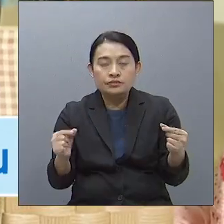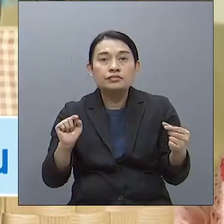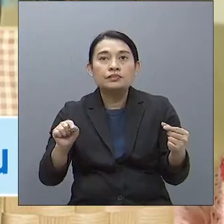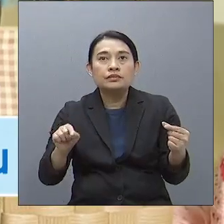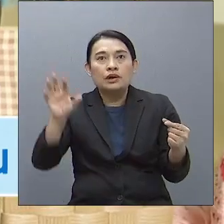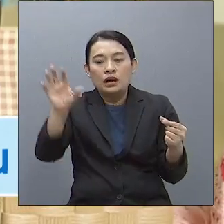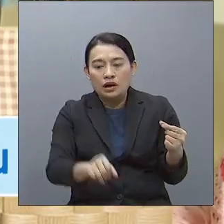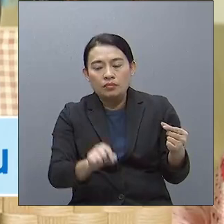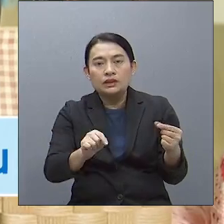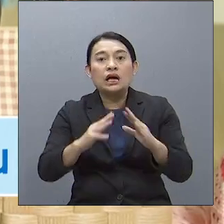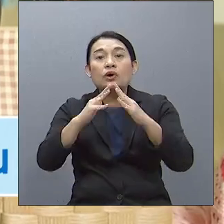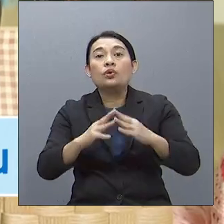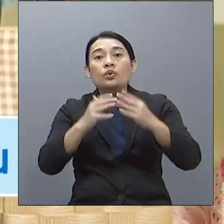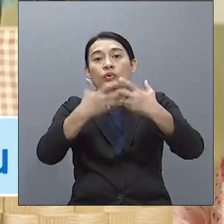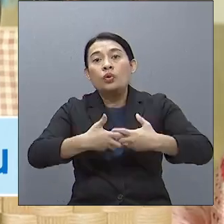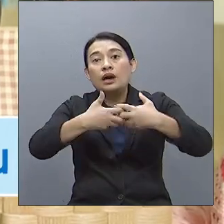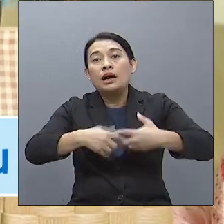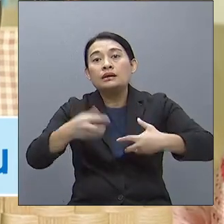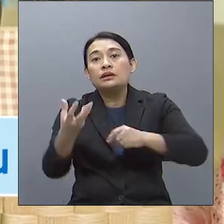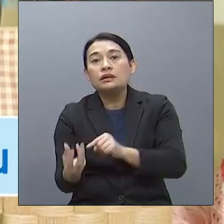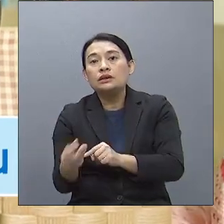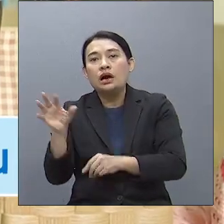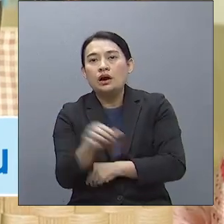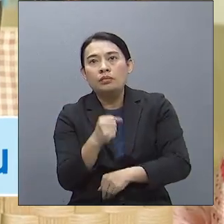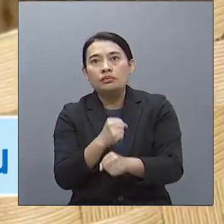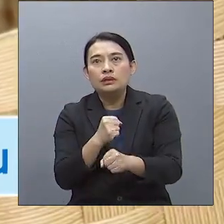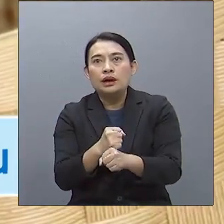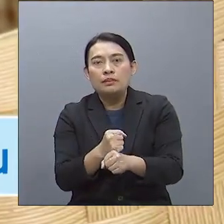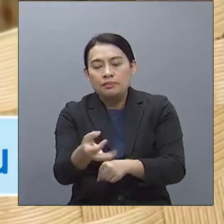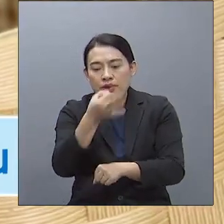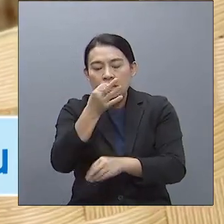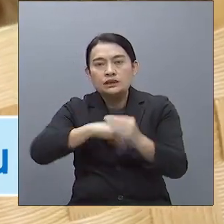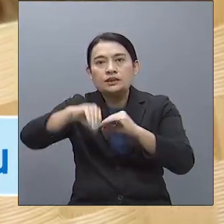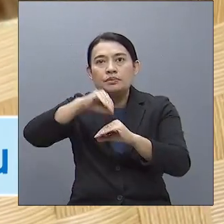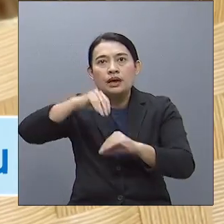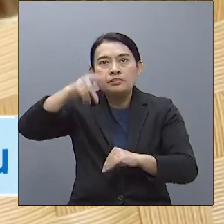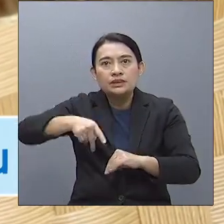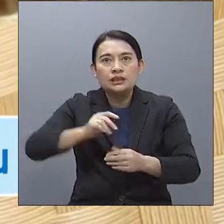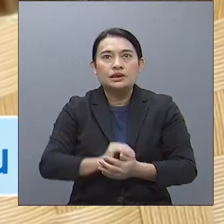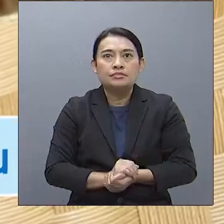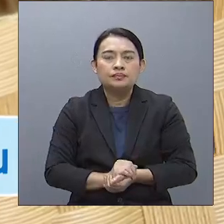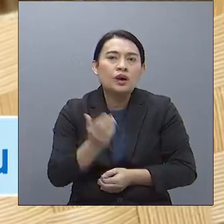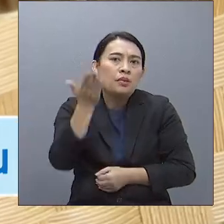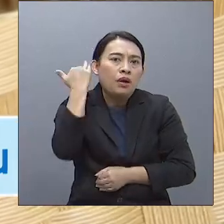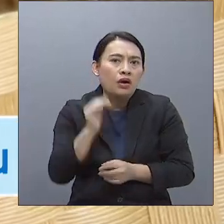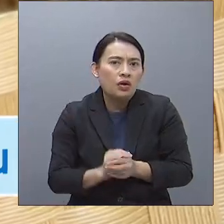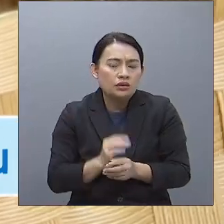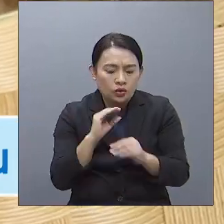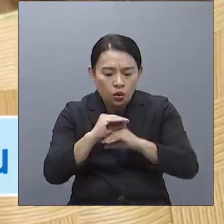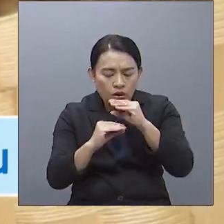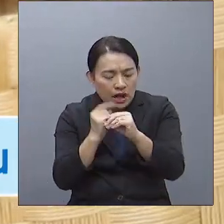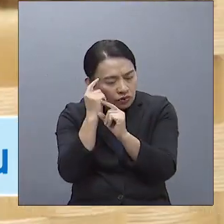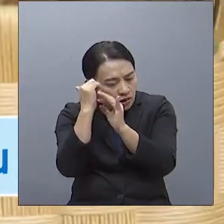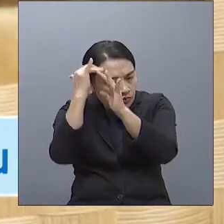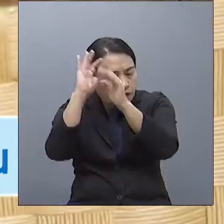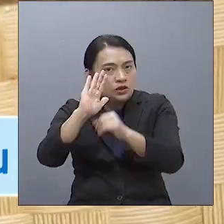งอยากจะนำเทปกระดาษเหล่านี้มาสร้างรายได้และอาชีพเสริมให้กับคนในชุมชนประกอบกับช่วงนั้นได้มีโครงการวาดฝันปันโอกาสจากบริษัทแห่งหนึ่ง